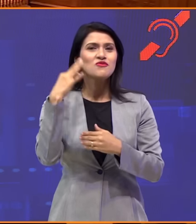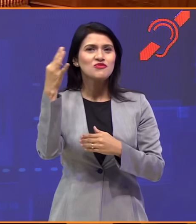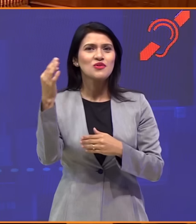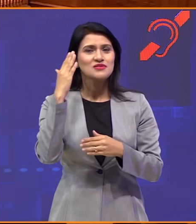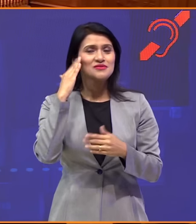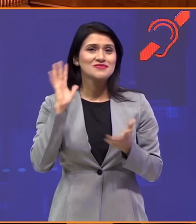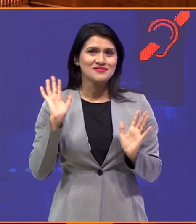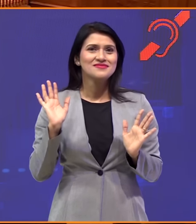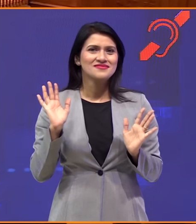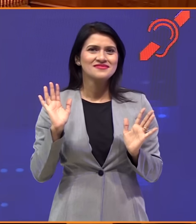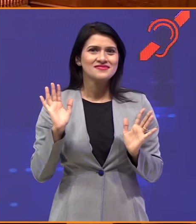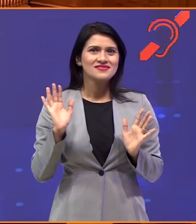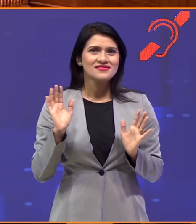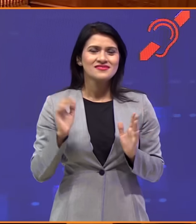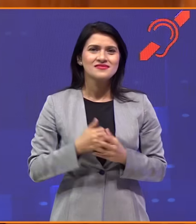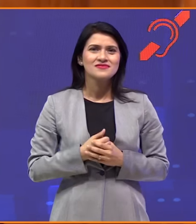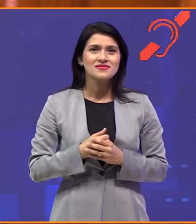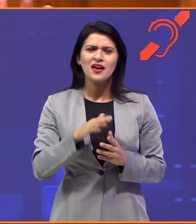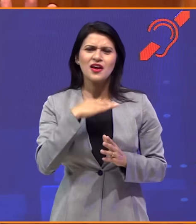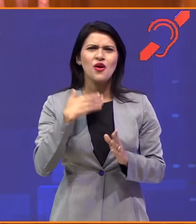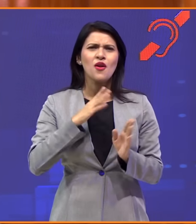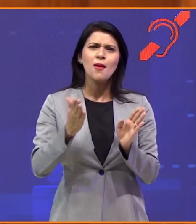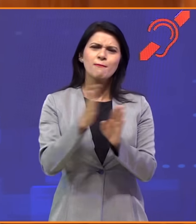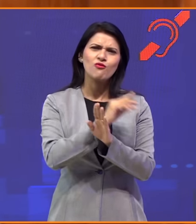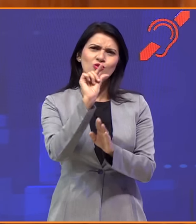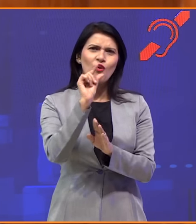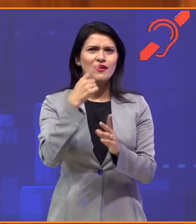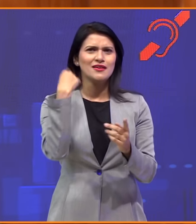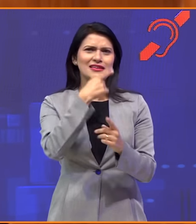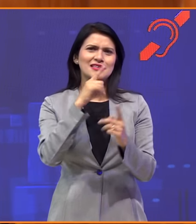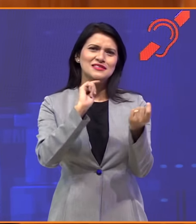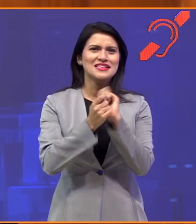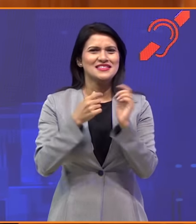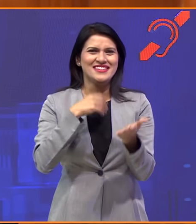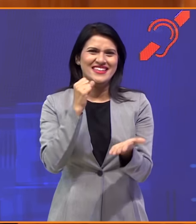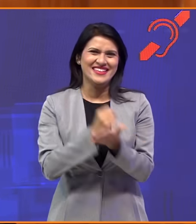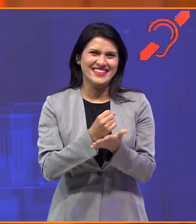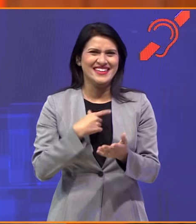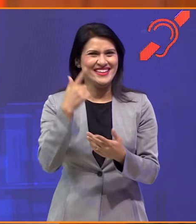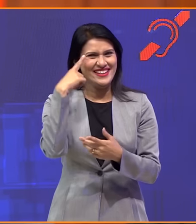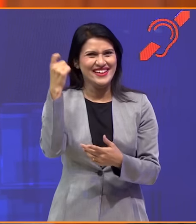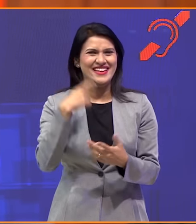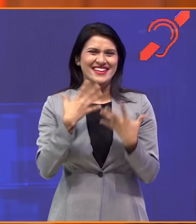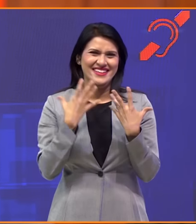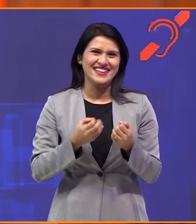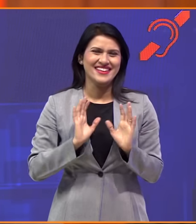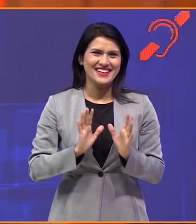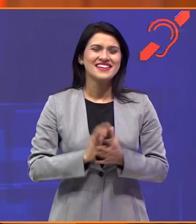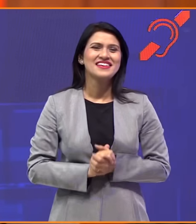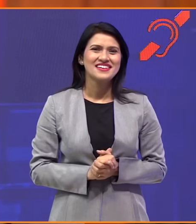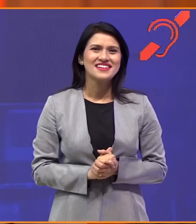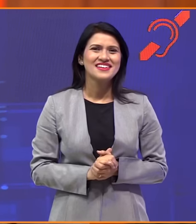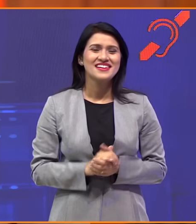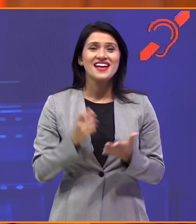बहुत मतलब इस दुनिया से जाने से पहले एक बार बदल तो लूंगा कह रहा था कि आप जब मेकअप